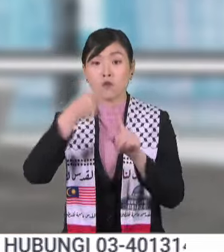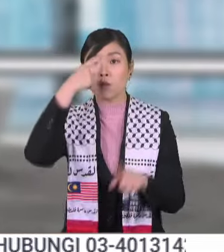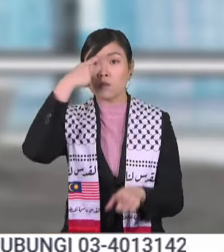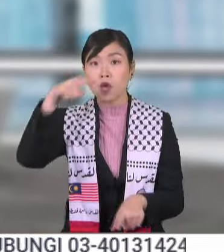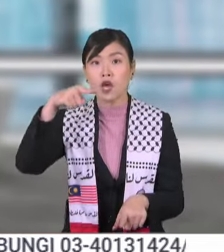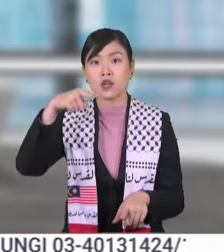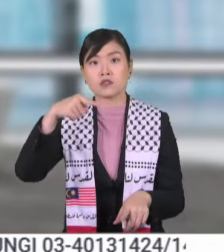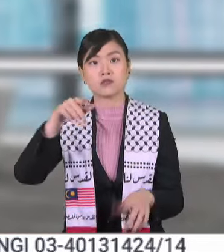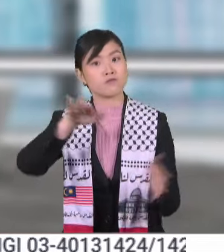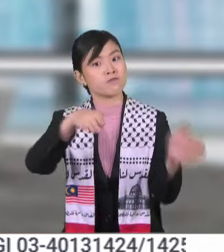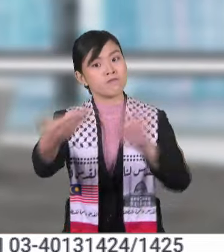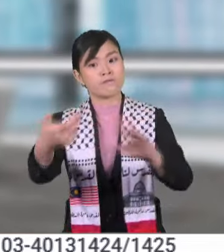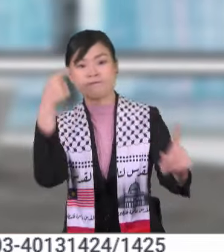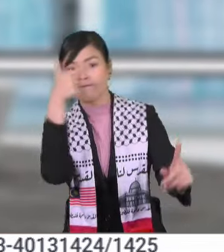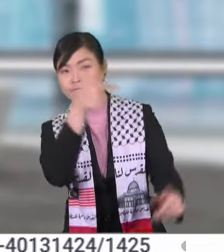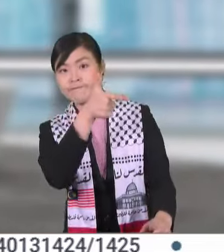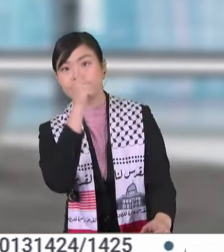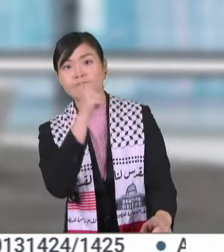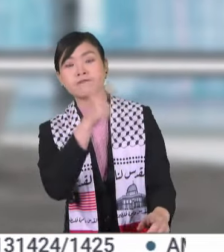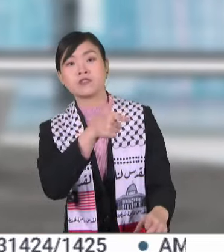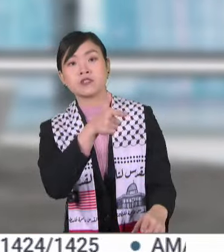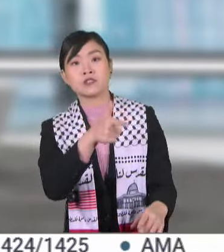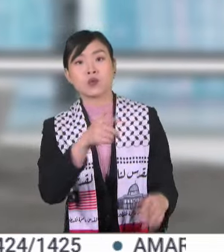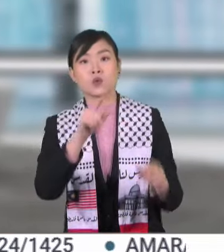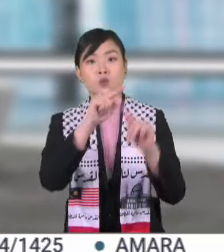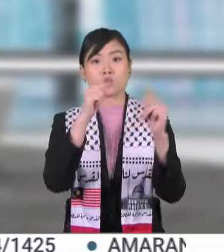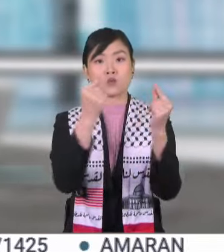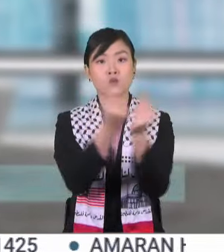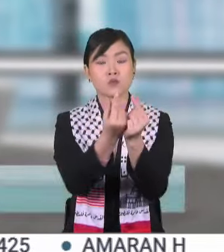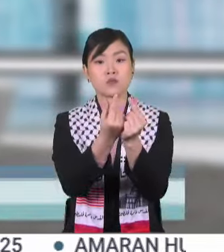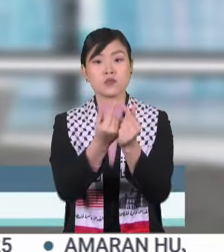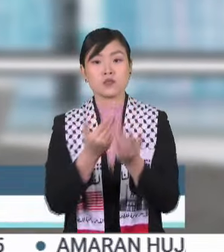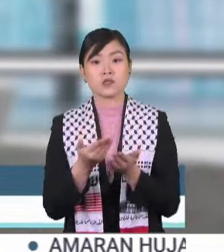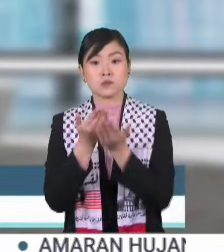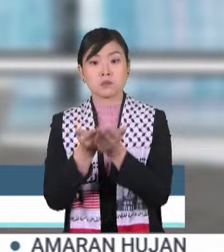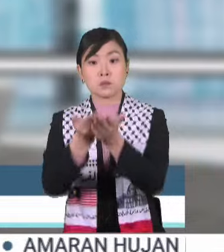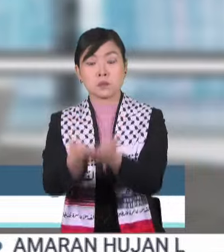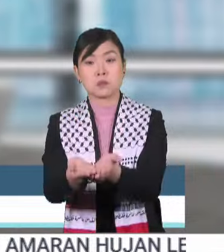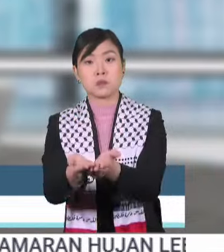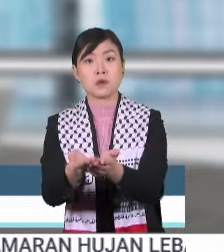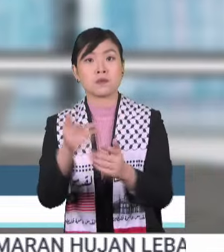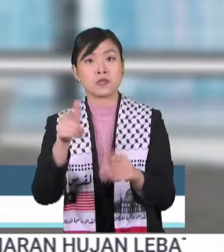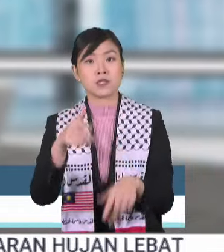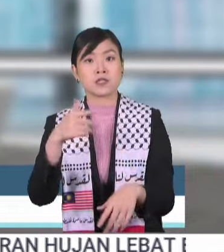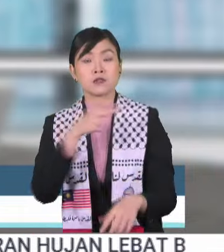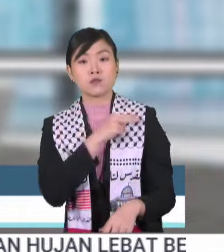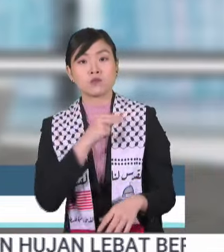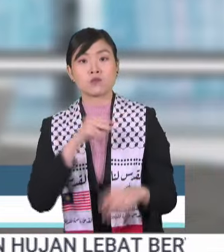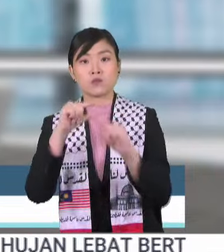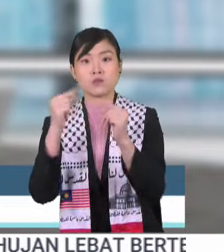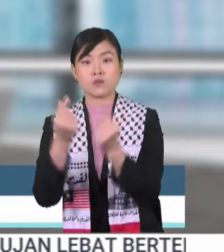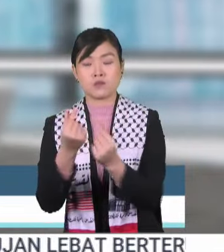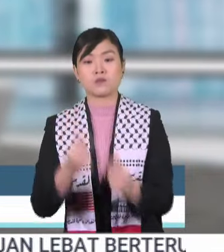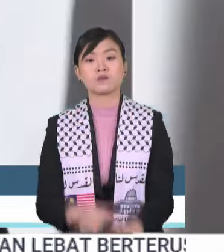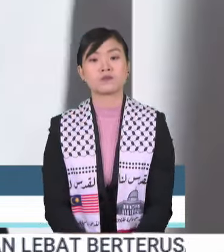mau ditembak oleh sekumpulan lelaki warga Indonesia di atas sebuah bot di perairan pantai Remis perak